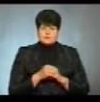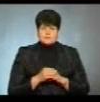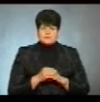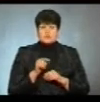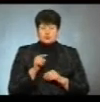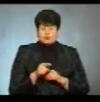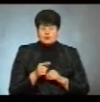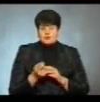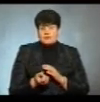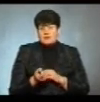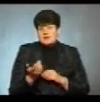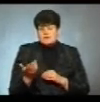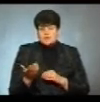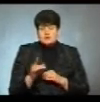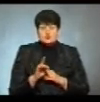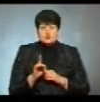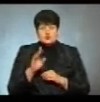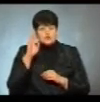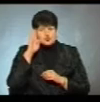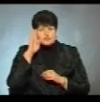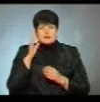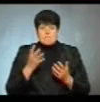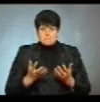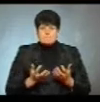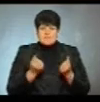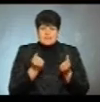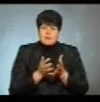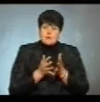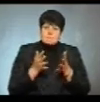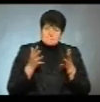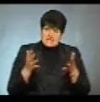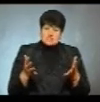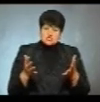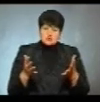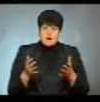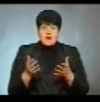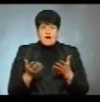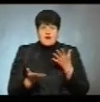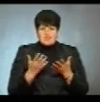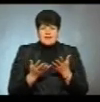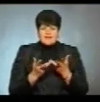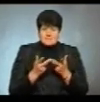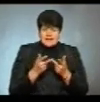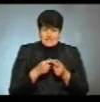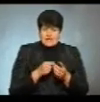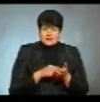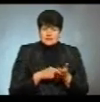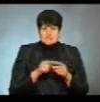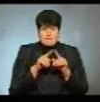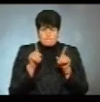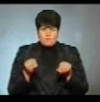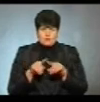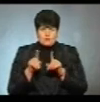тому виявилось, що чоловіки підтримують більше, але кількісно